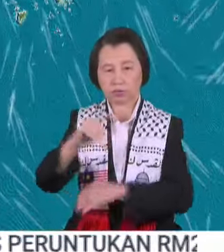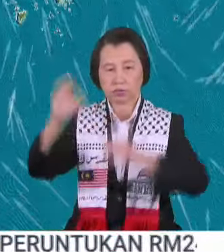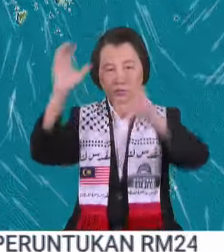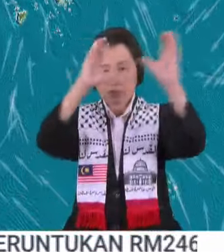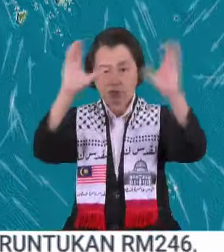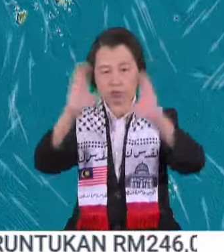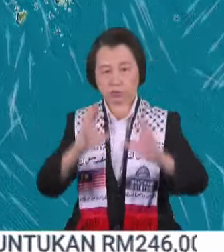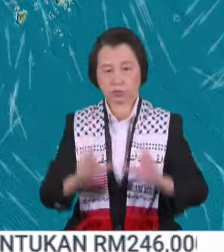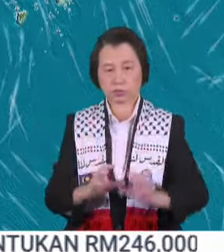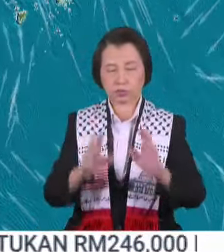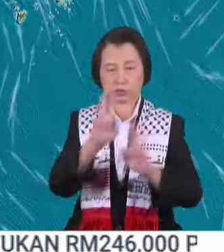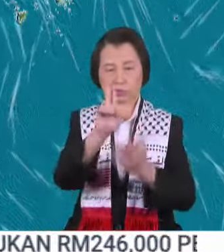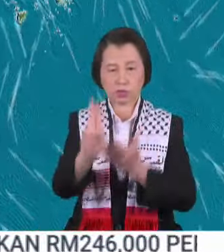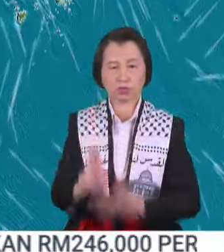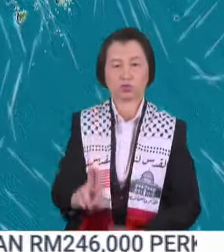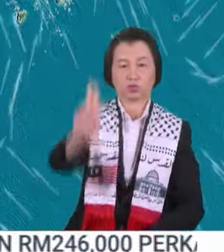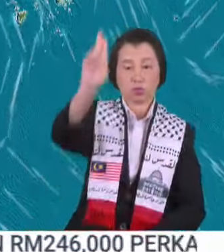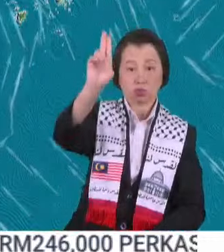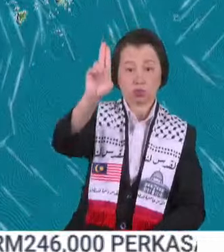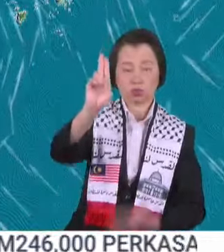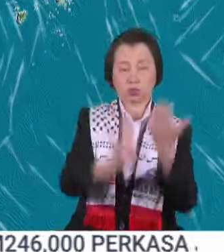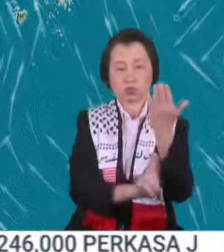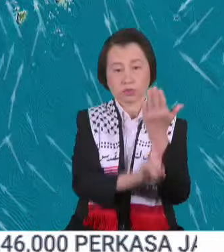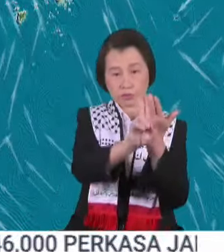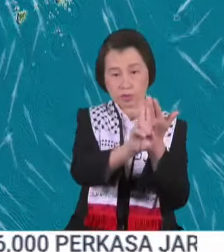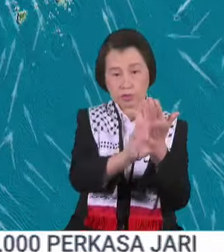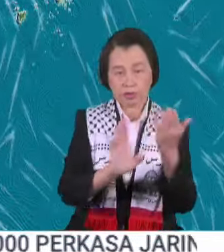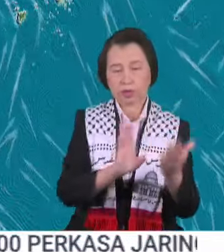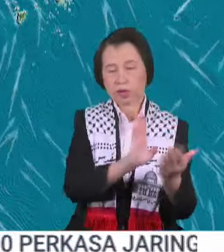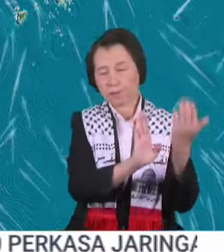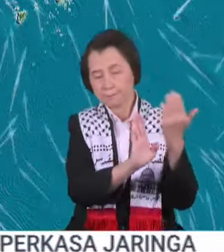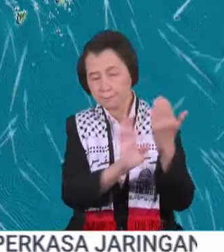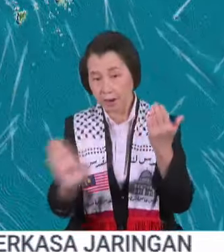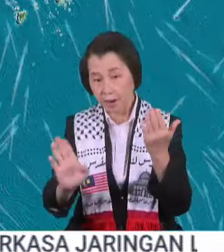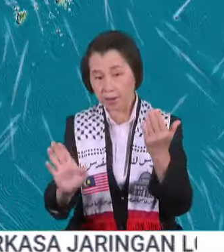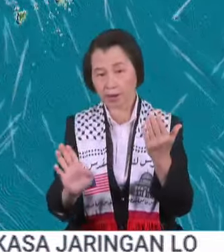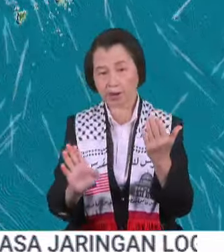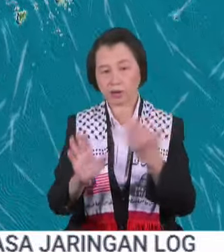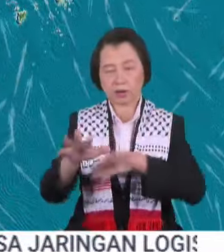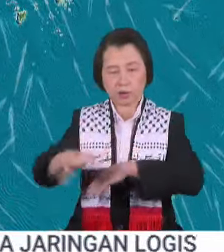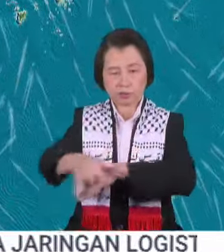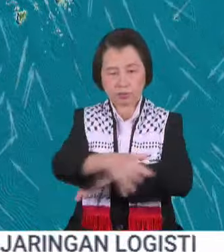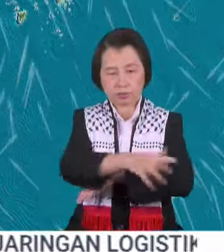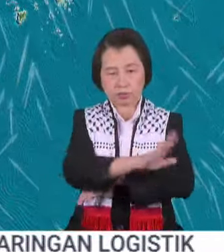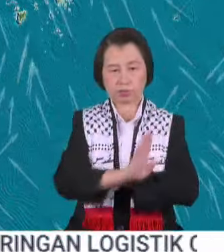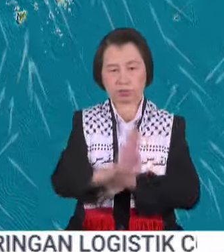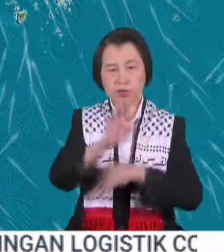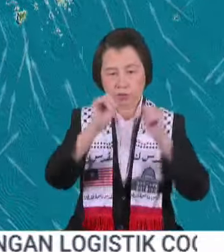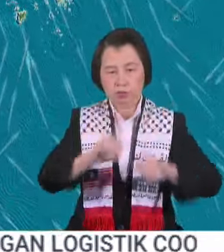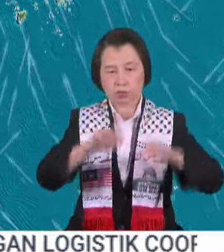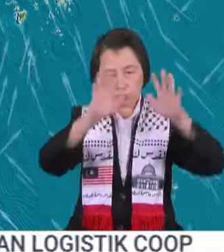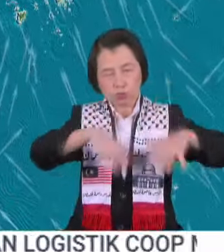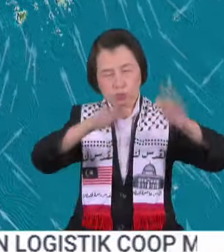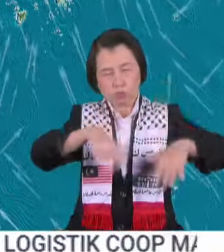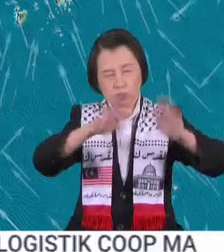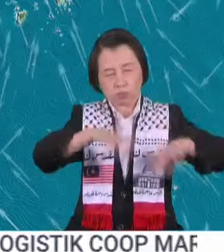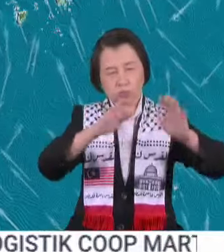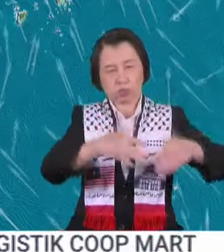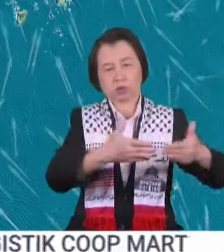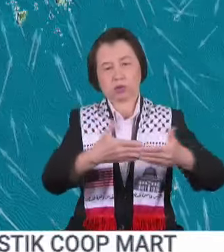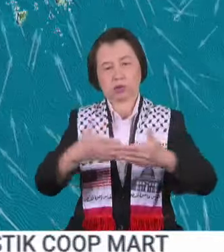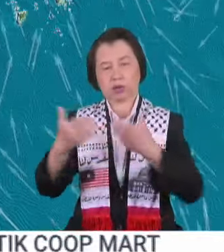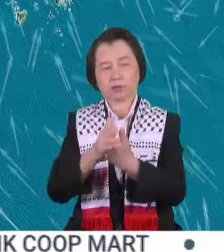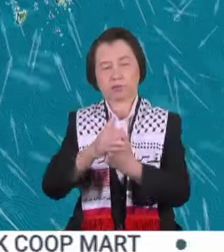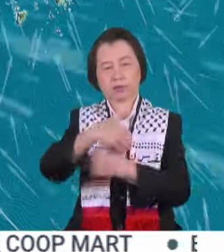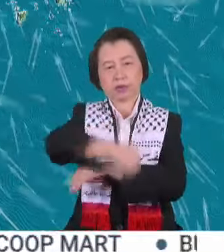di negeri-negeri utara serta pantai barat Semenanjung, keadaan cuaca di sini dijangka boleh berlarutan sehingga ke